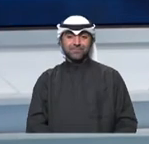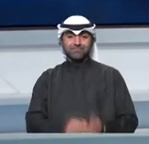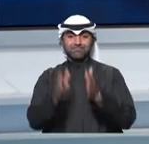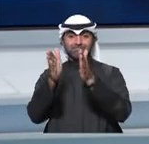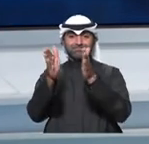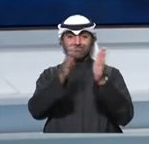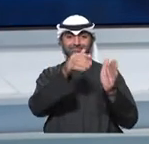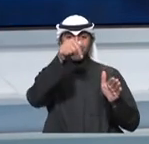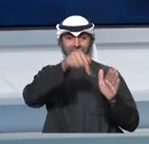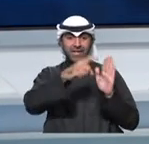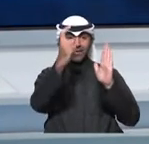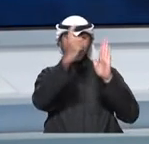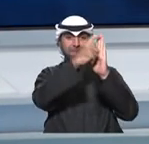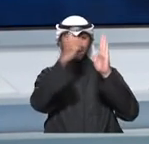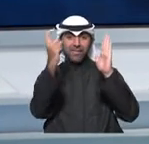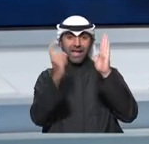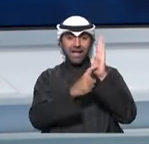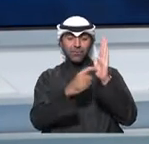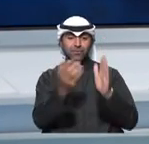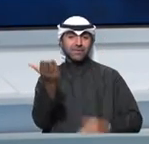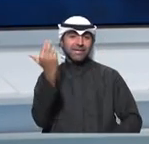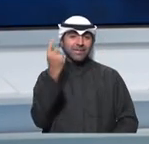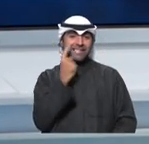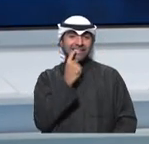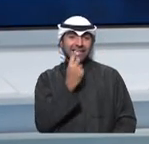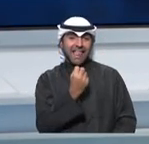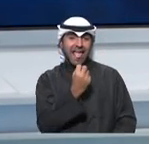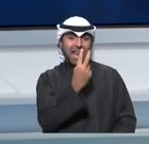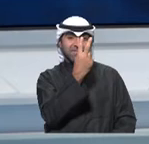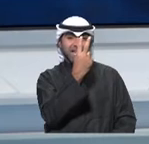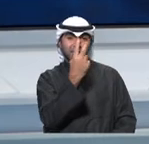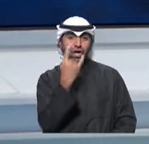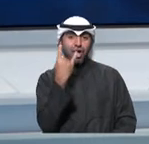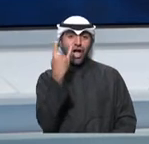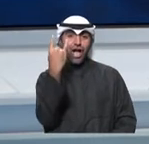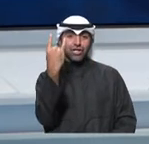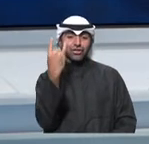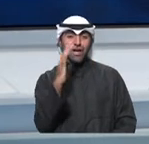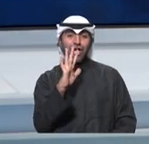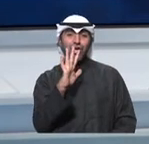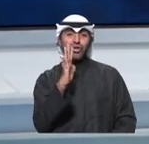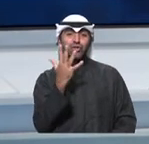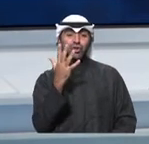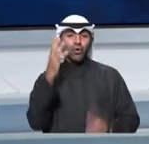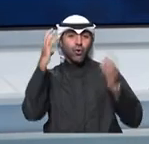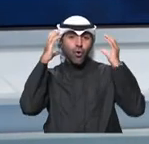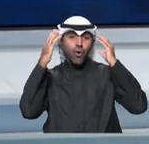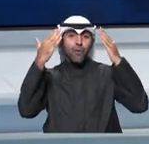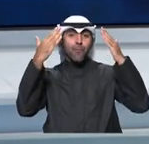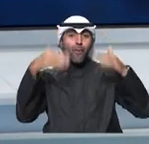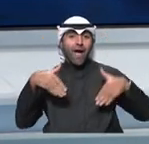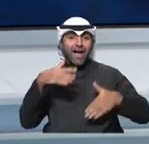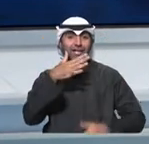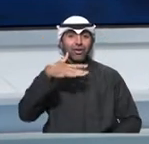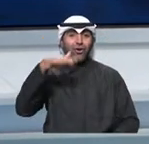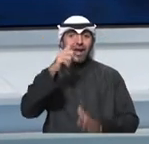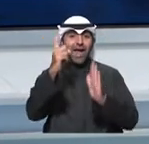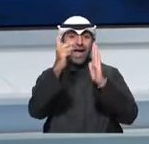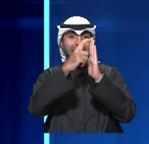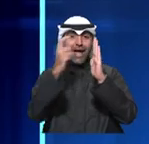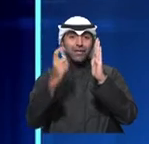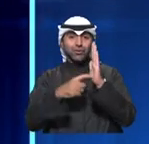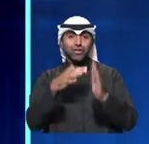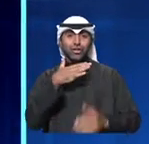بموجب قانون صادر في عام 2010 ومعني بحقوق ذوي الاحتياجات الخاصة، قدم بنك